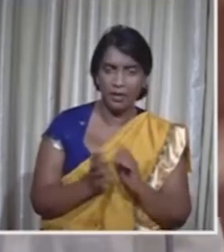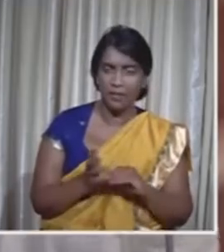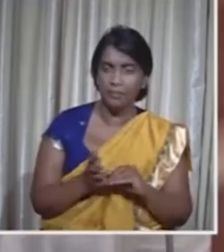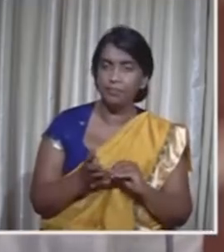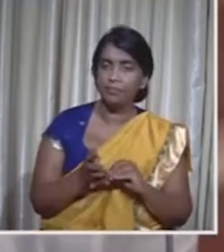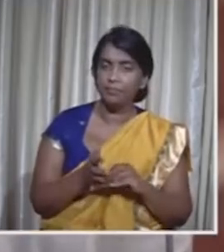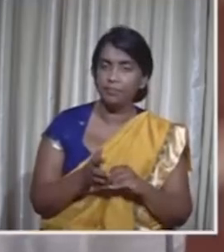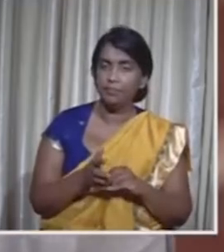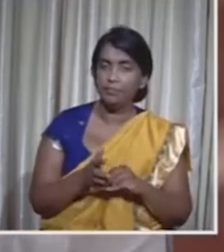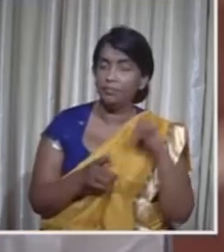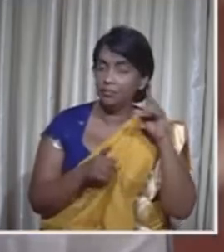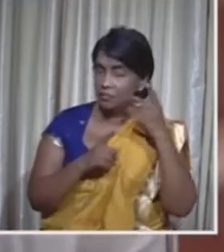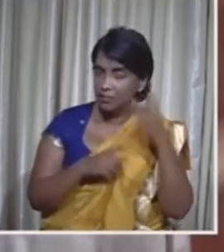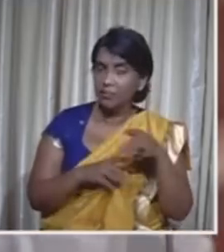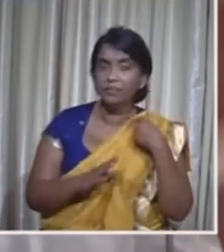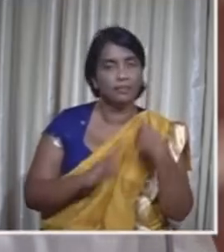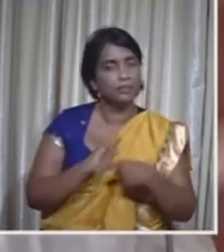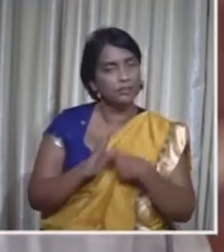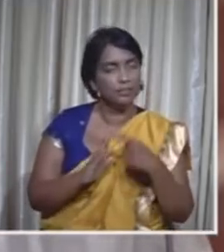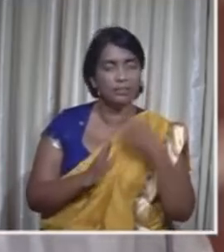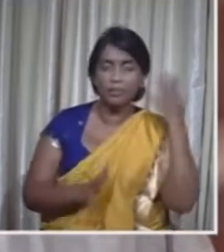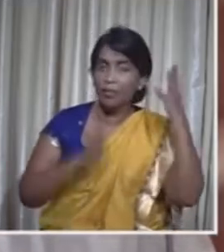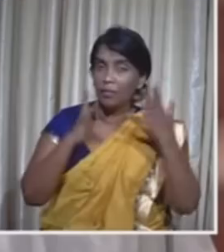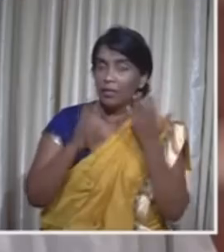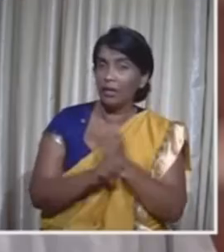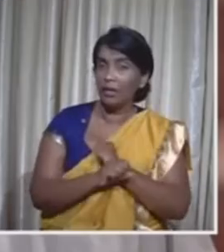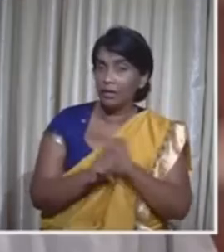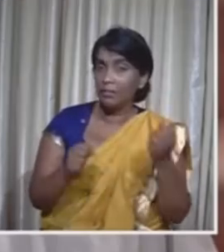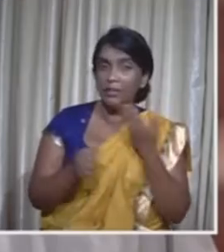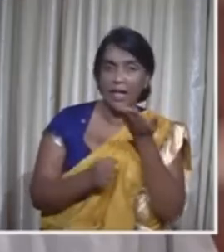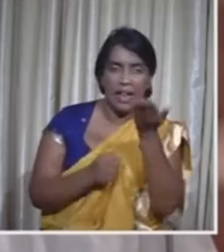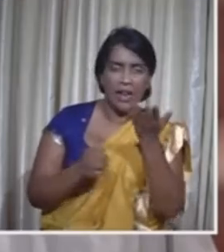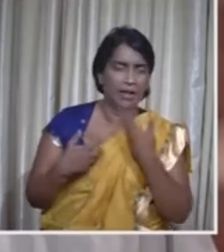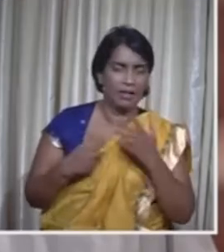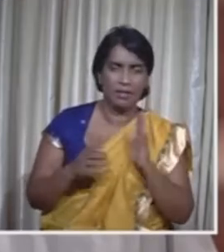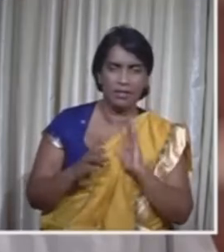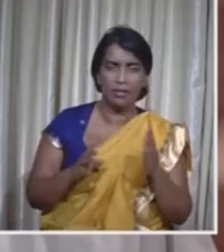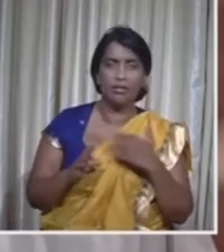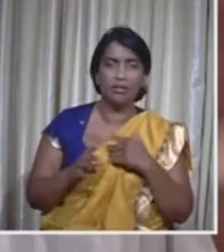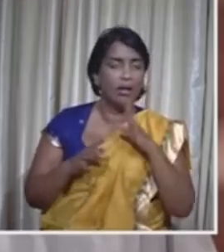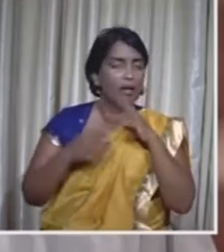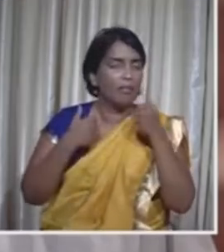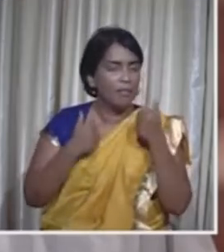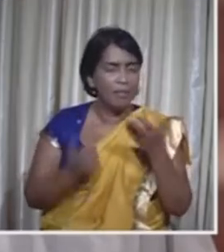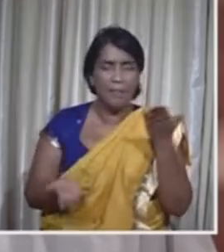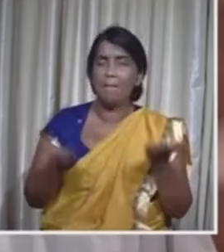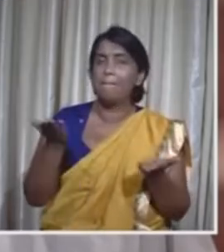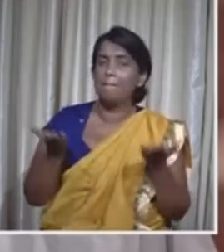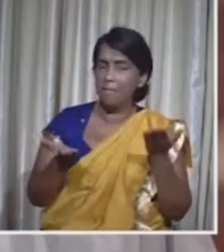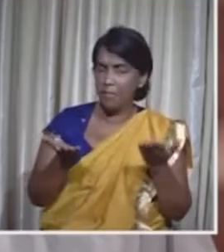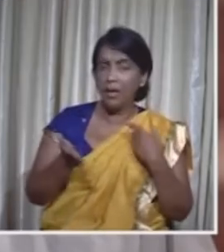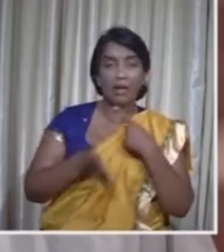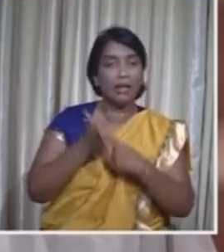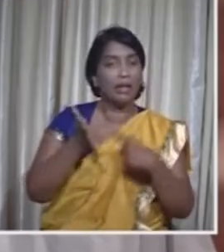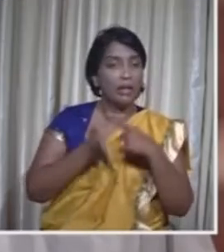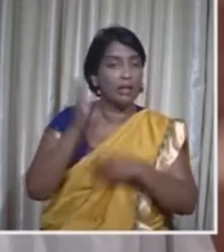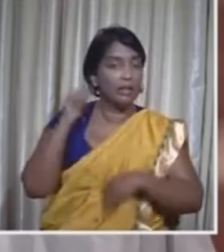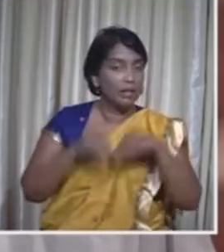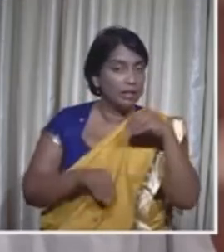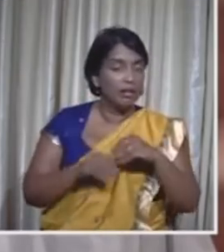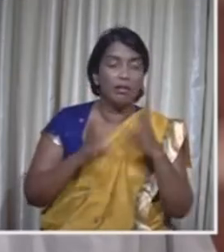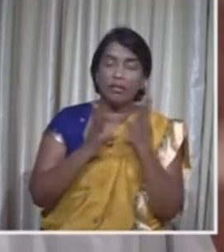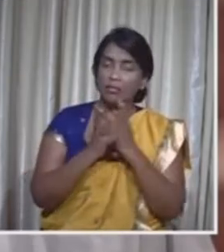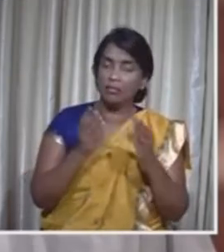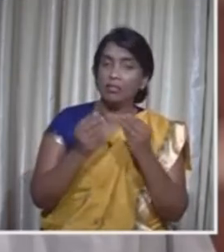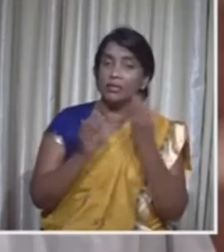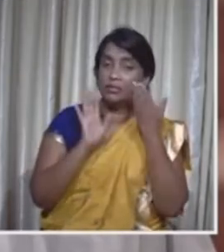நாங்கள் கேட்கவில்லை. உலகத்திலே இருக்கிற நீதியான, நியாயமான, ஒரு கௌரவமான அரசியல் தீர்வை முன்வைத்து இந்த நாட்டின் பொருளாதாரத்தை கட்டி